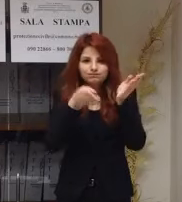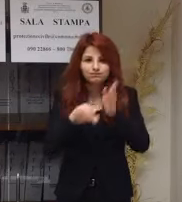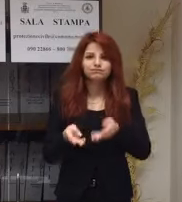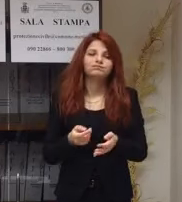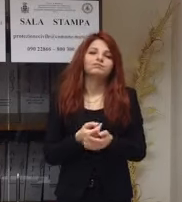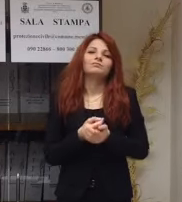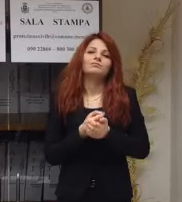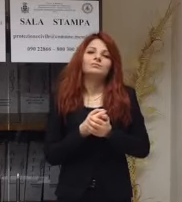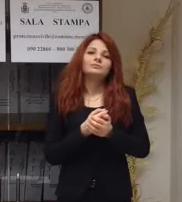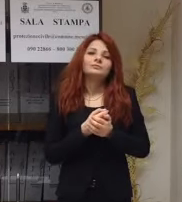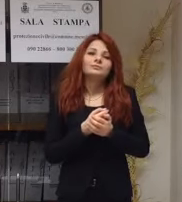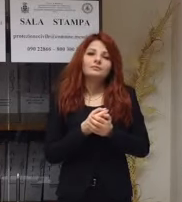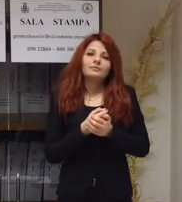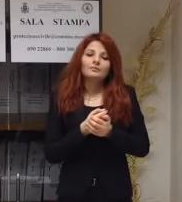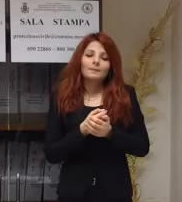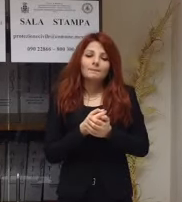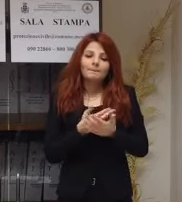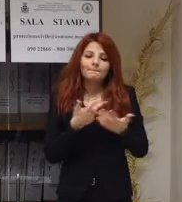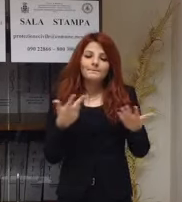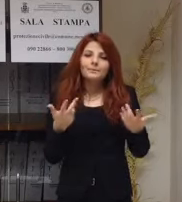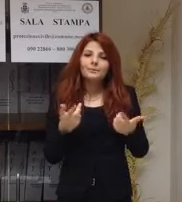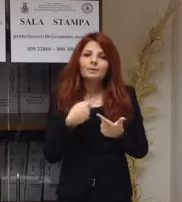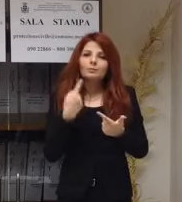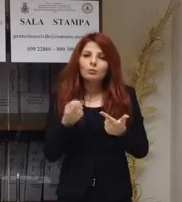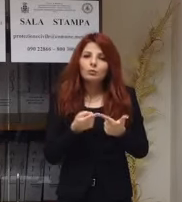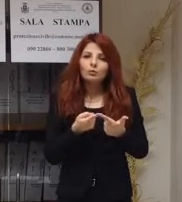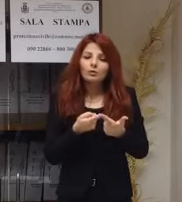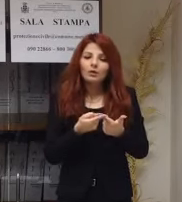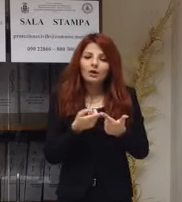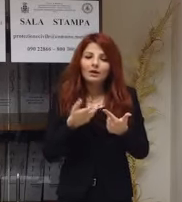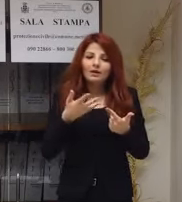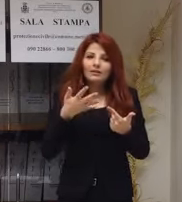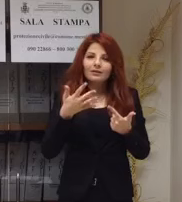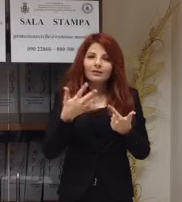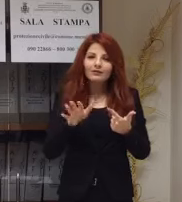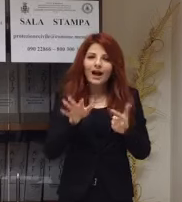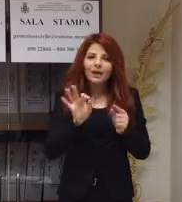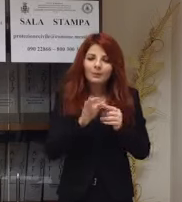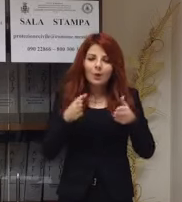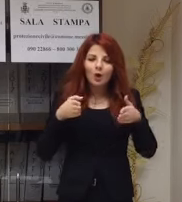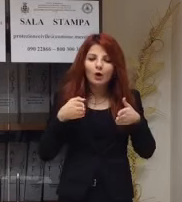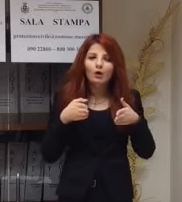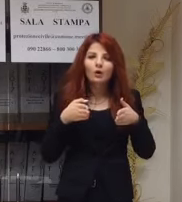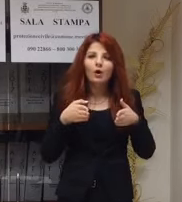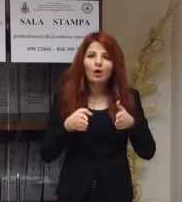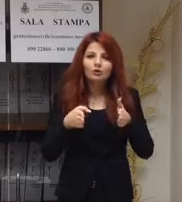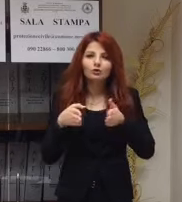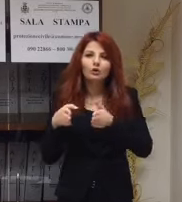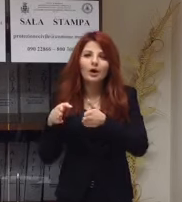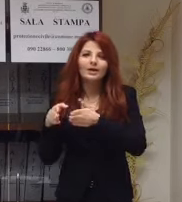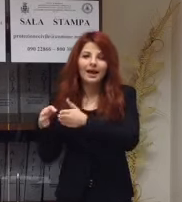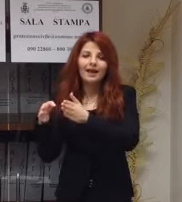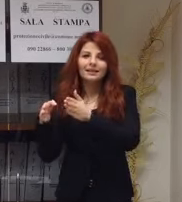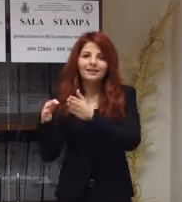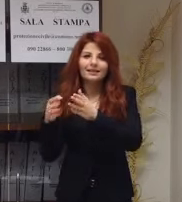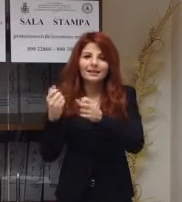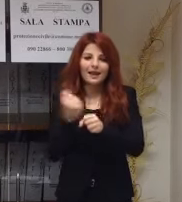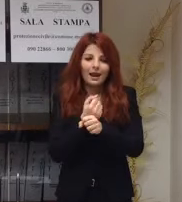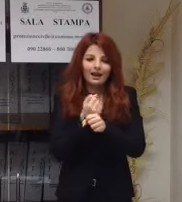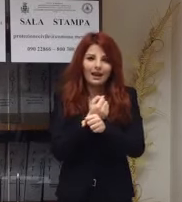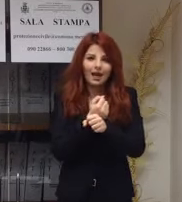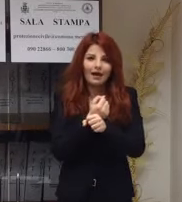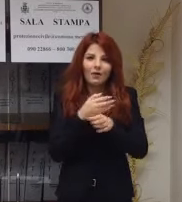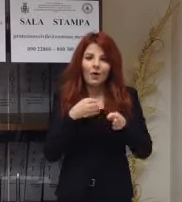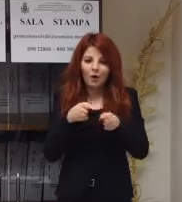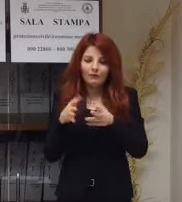la risagomatura. Si è completato il lavoro sui torrenti, si è completato da adesso il torrente Guardia, quindi